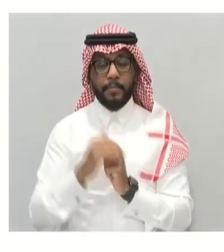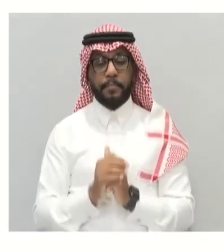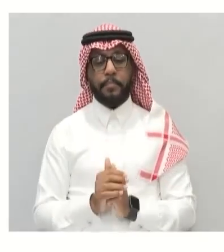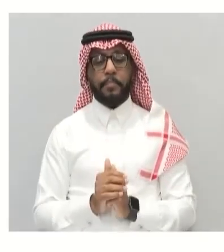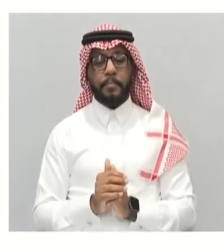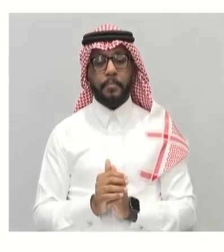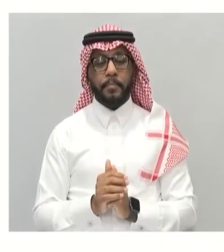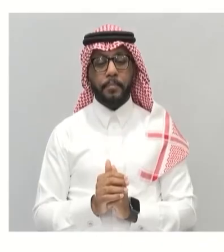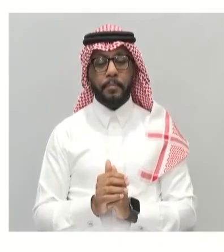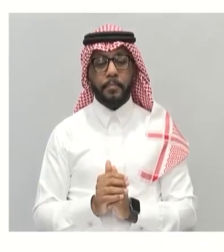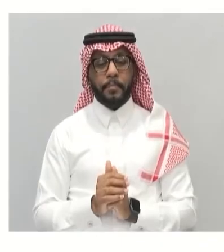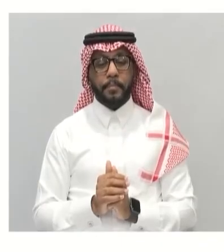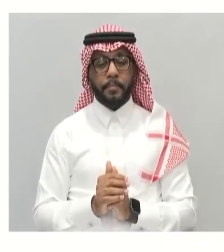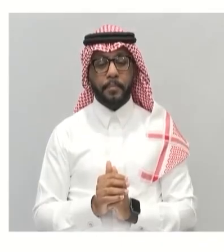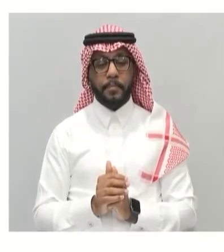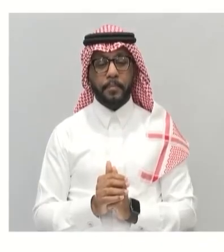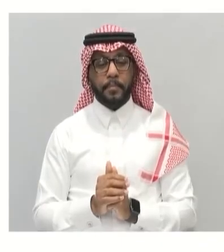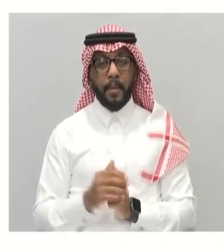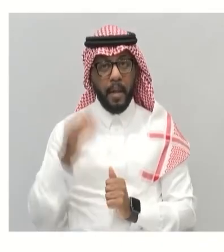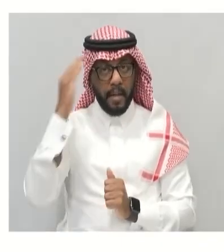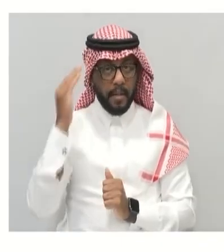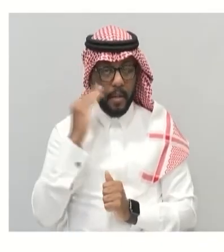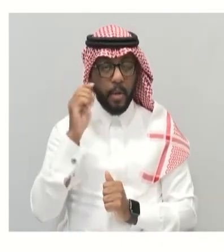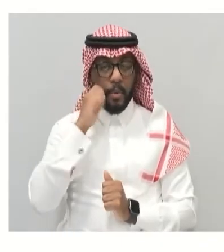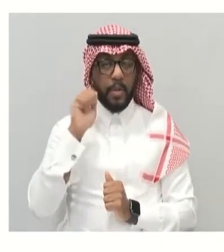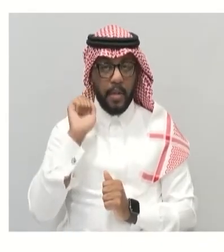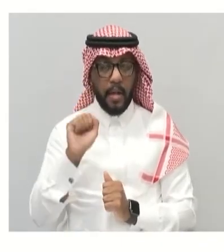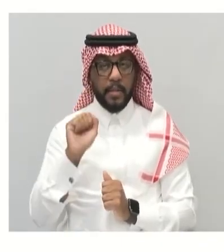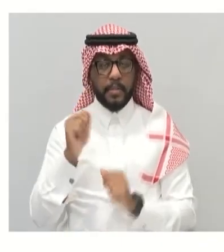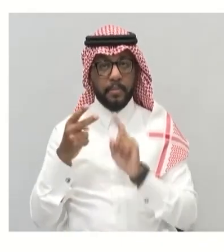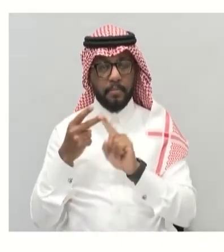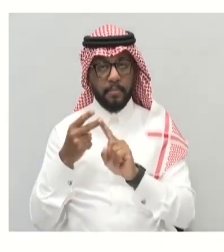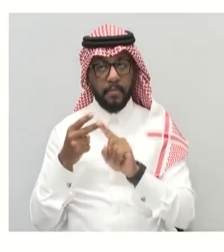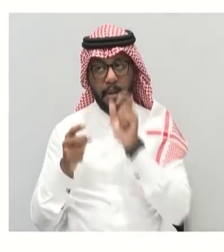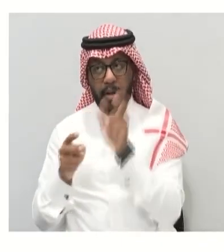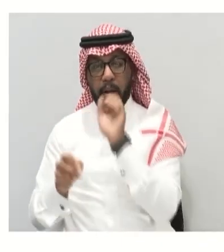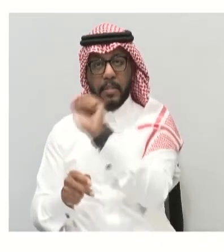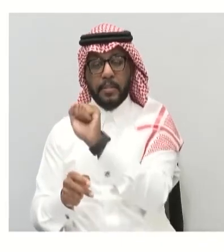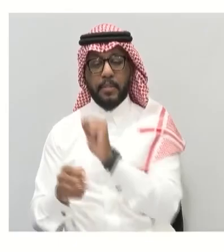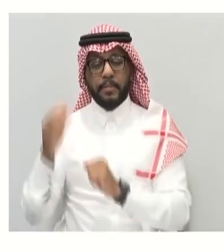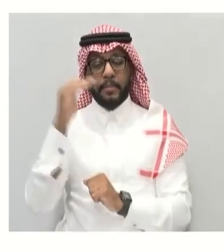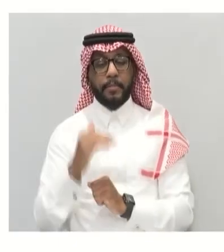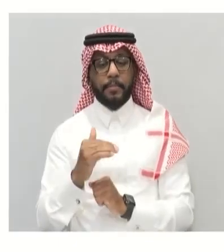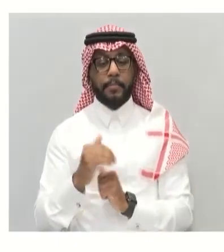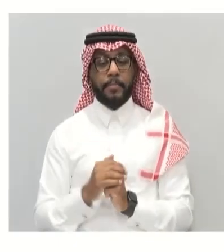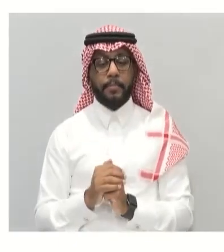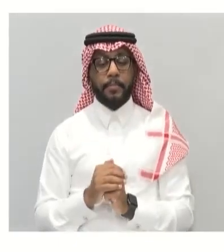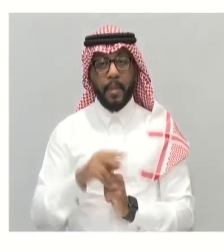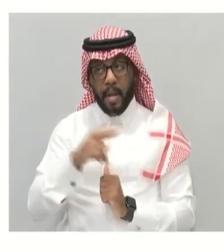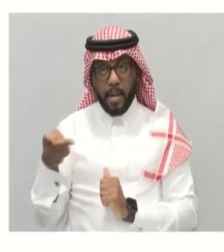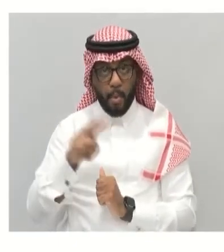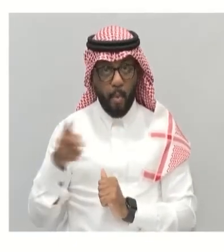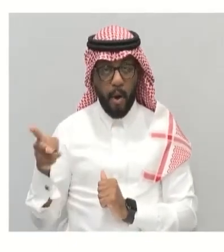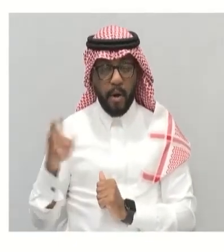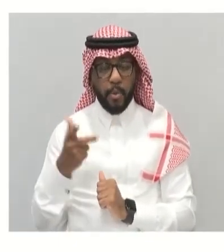ذلك قلنا تطابق الحال صاحبها في التذكير والتانيث وفي العدد الافراد والتثنيه والجمع ثم بعد ذلك انواع